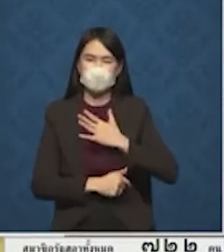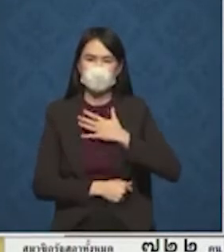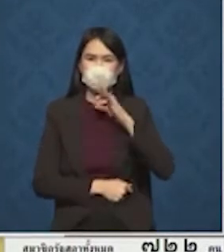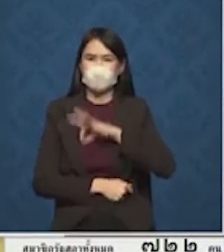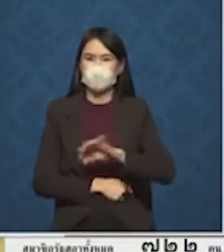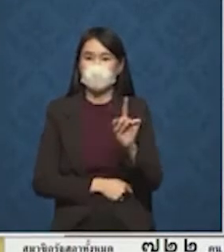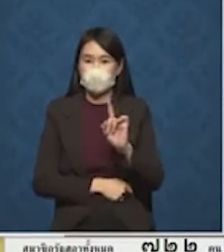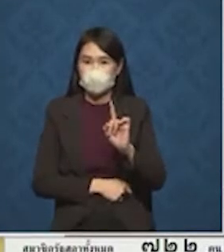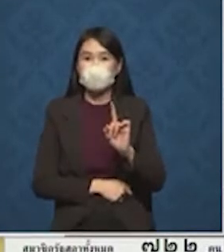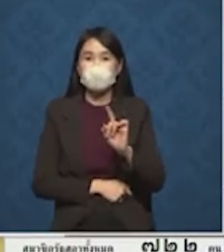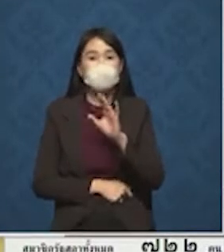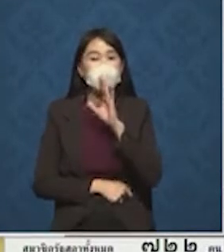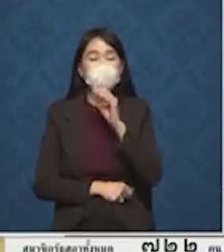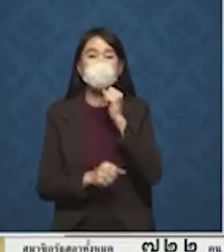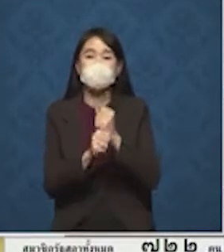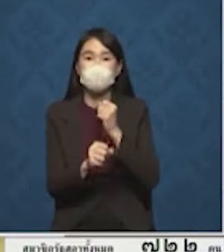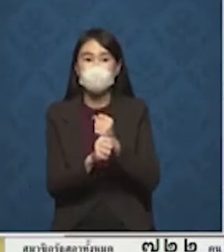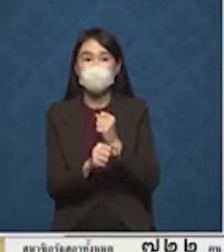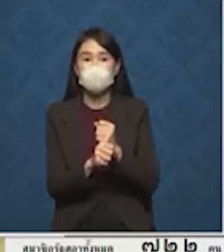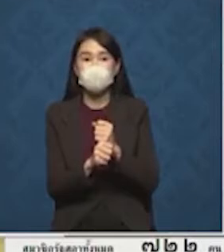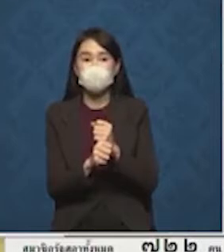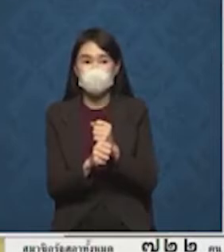าการกระทำของ